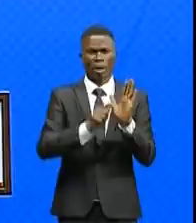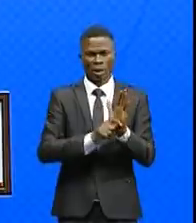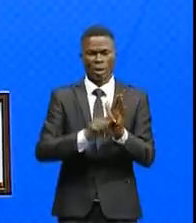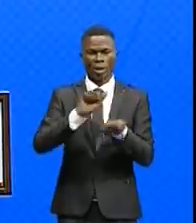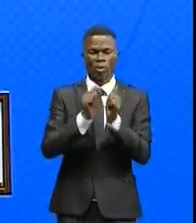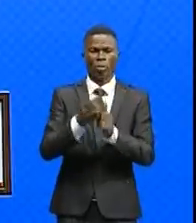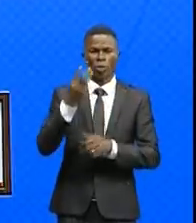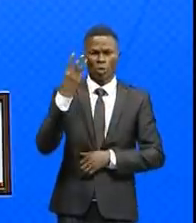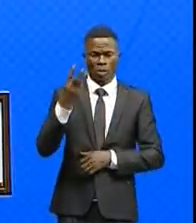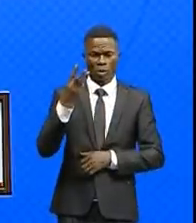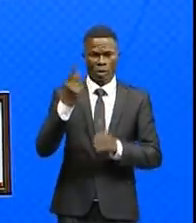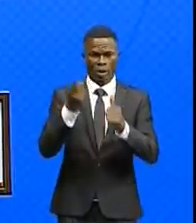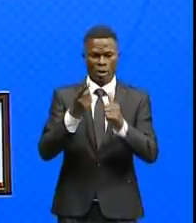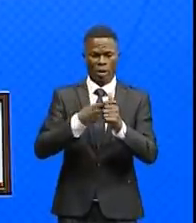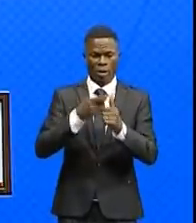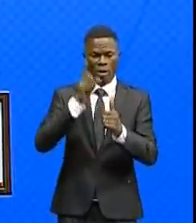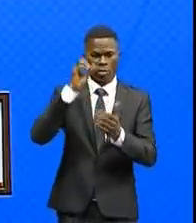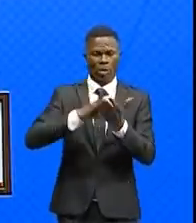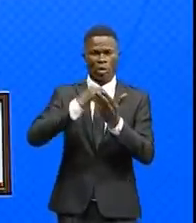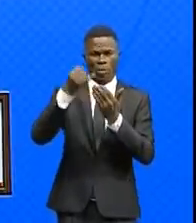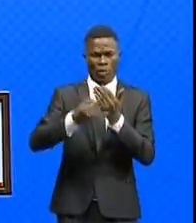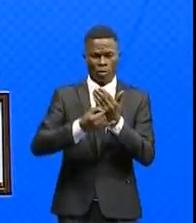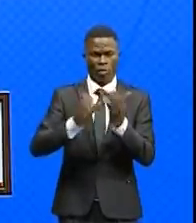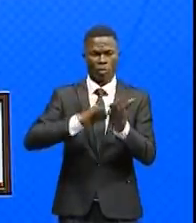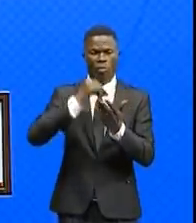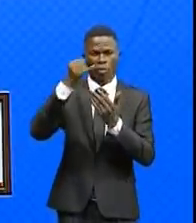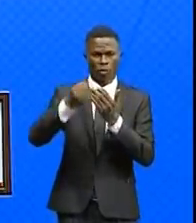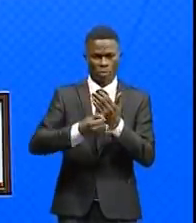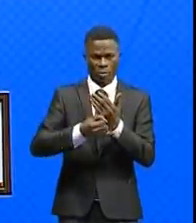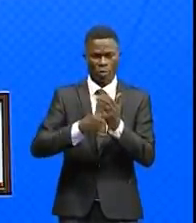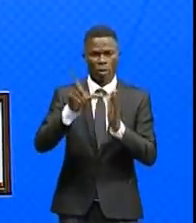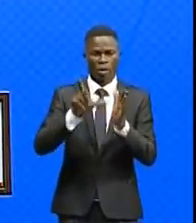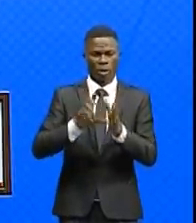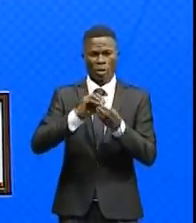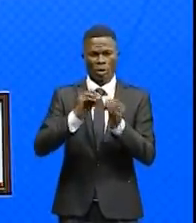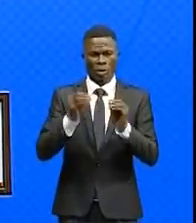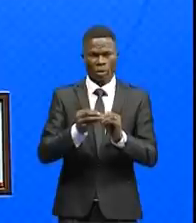3. Premier projet. Le projet de loi numéro